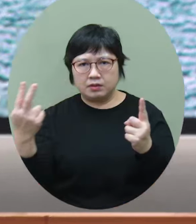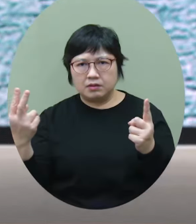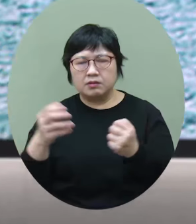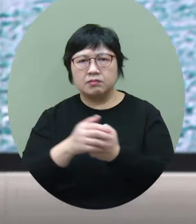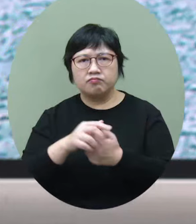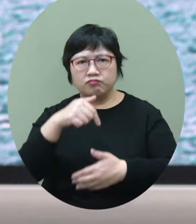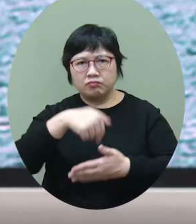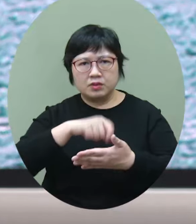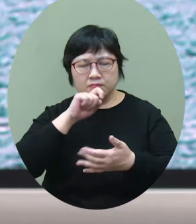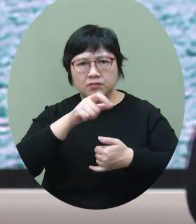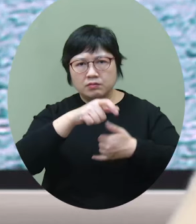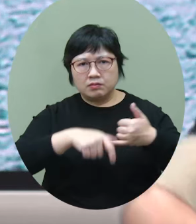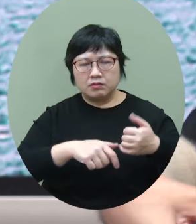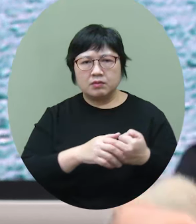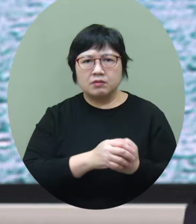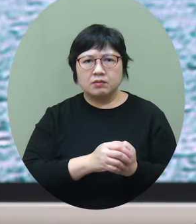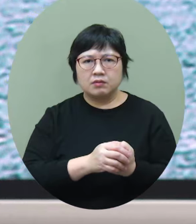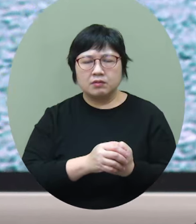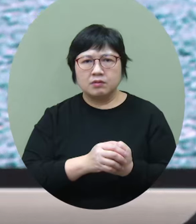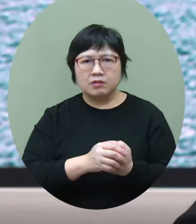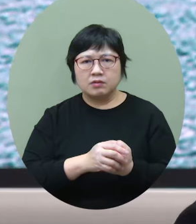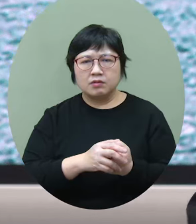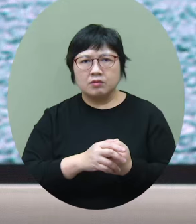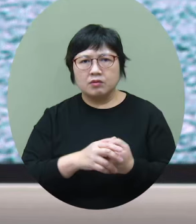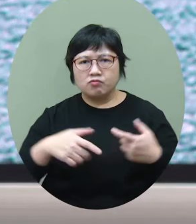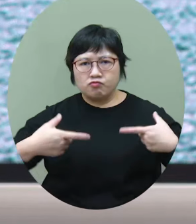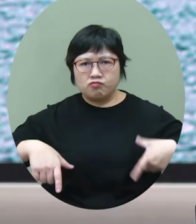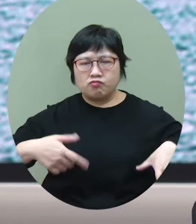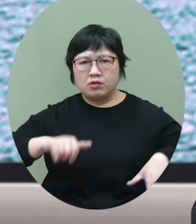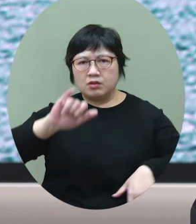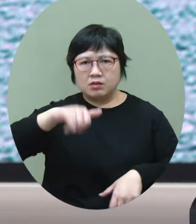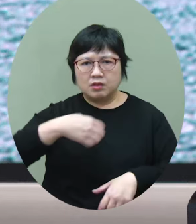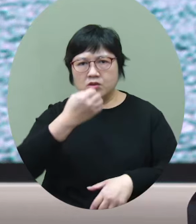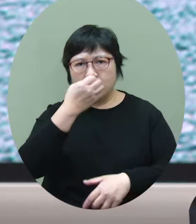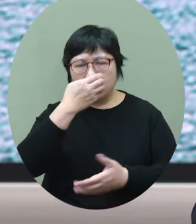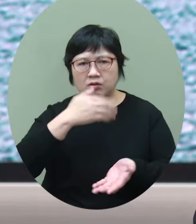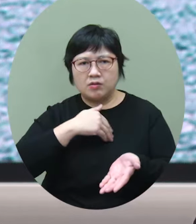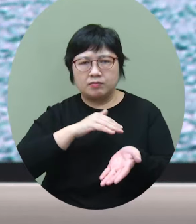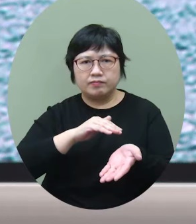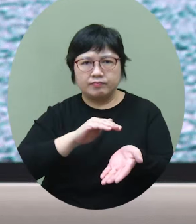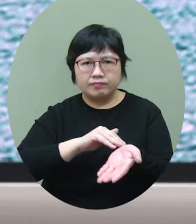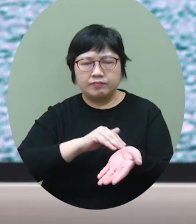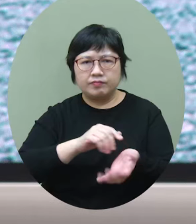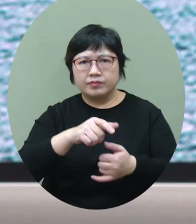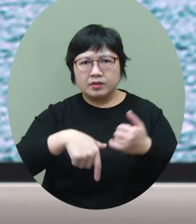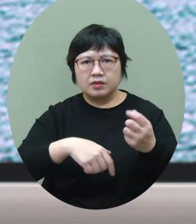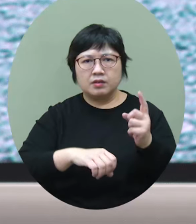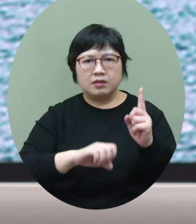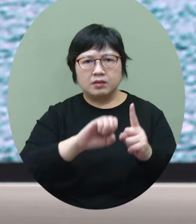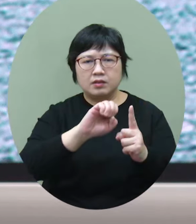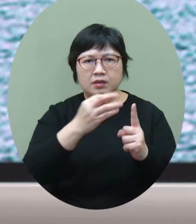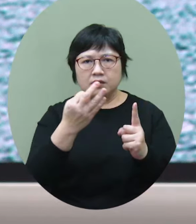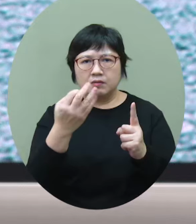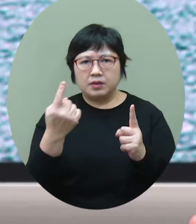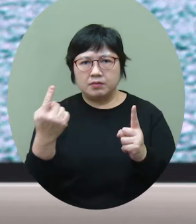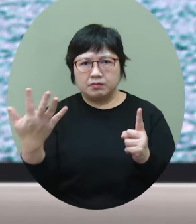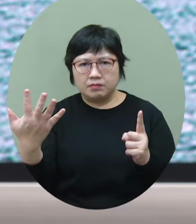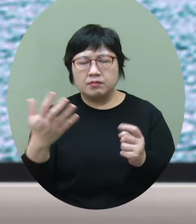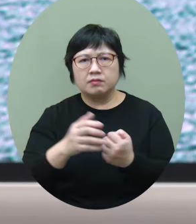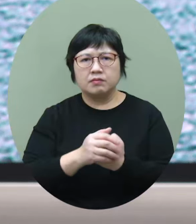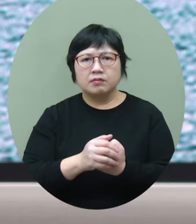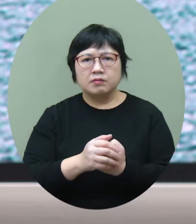宗呢就是由韓國輸入香港的個案，咁個案編號10315啦。咁